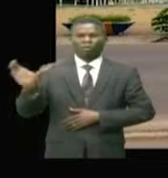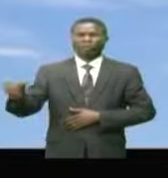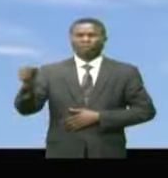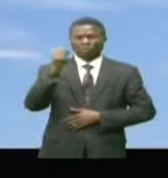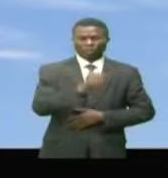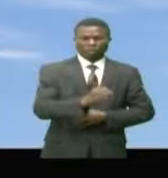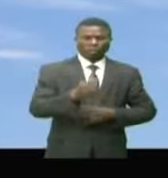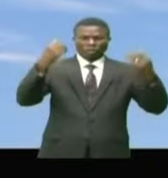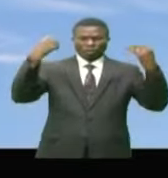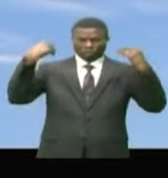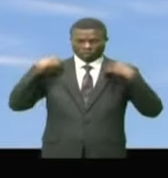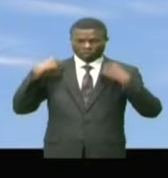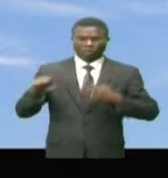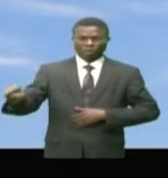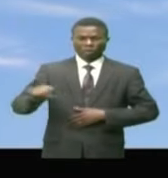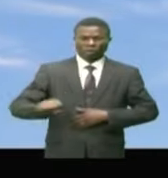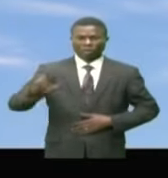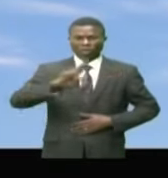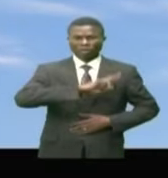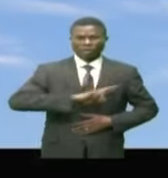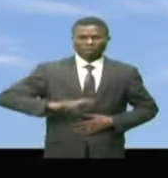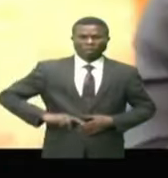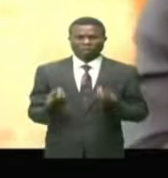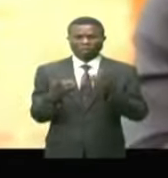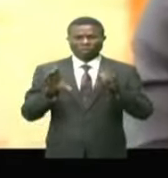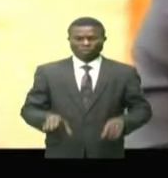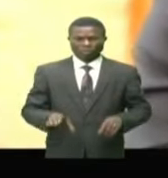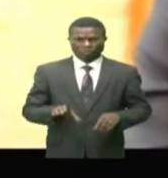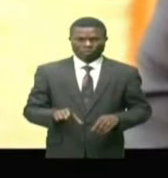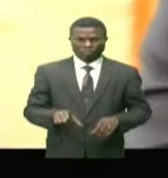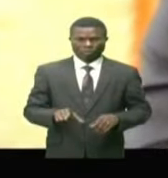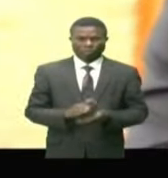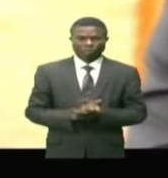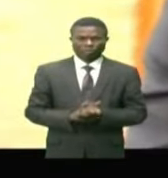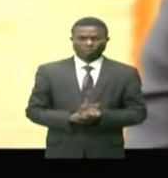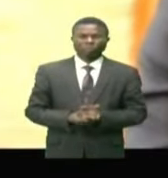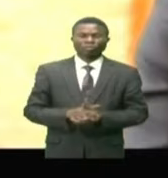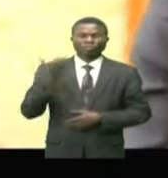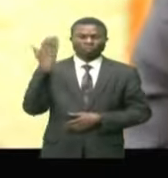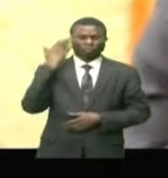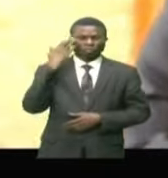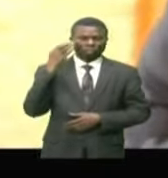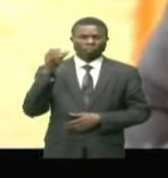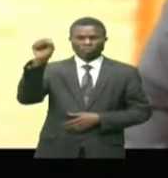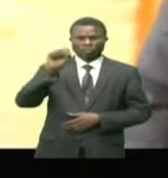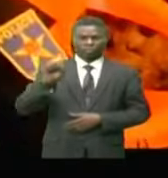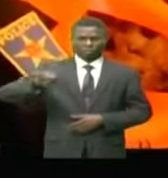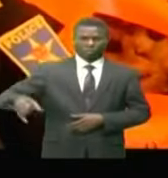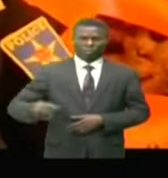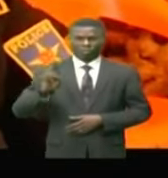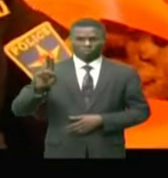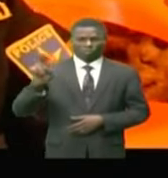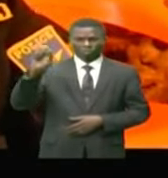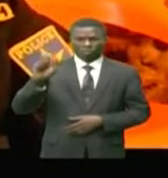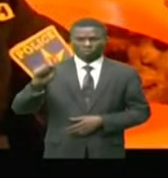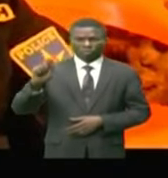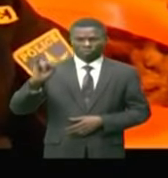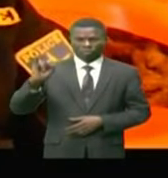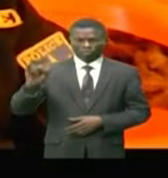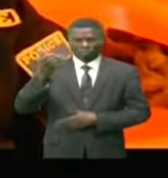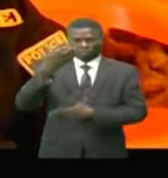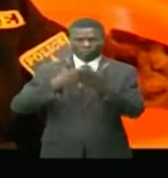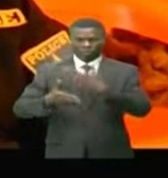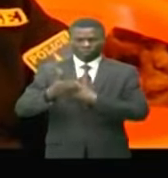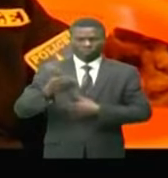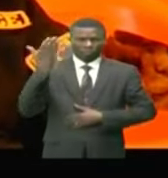des chefs de secteur de la République démocratique du Congo. Gouza Kizagistan remplace Claude Matesso Mangro à la